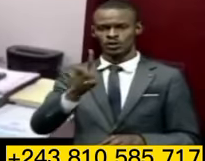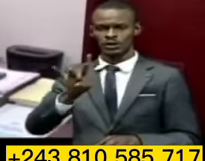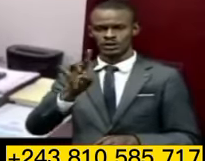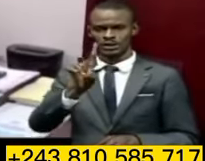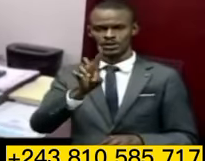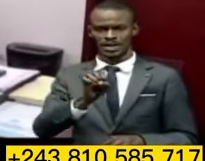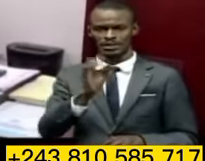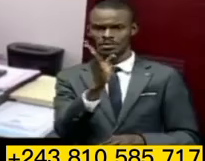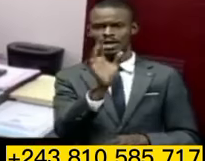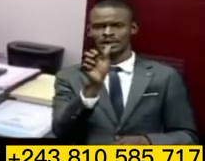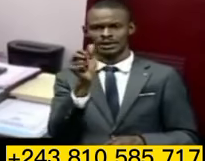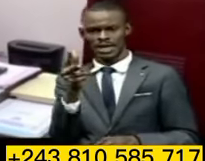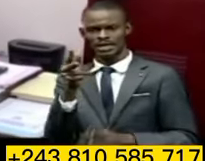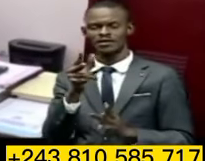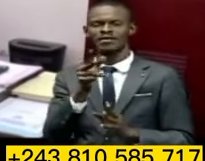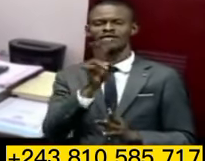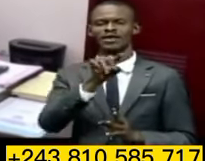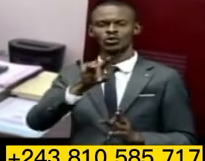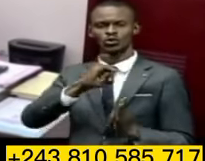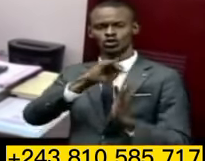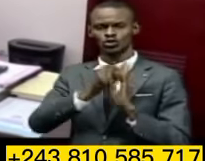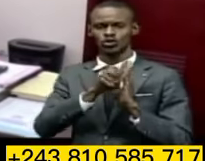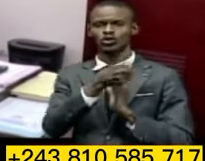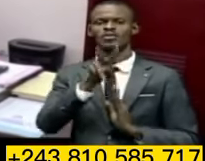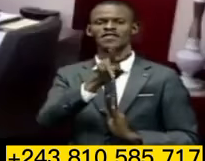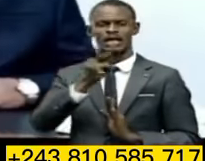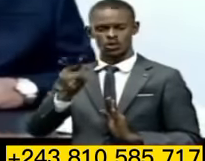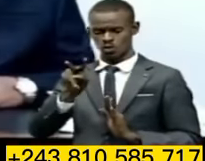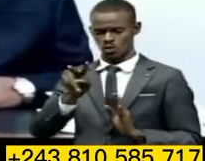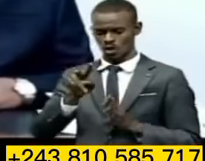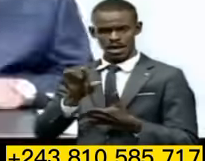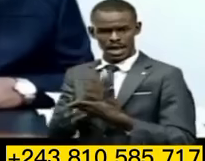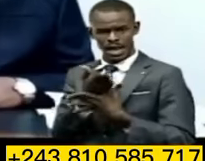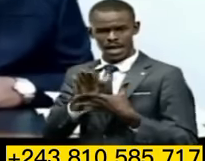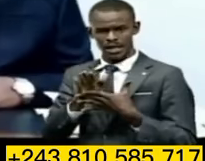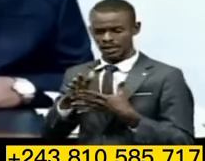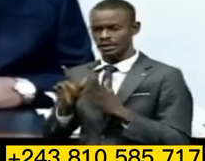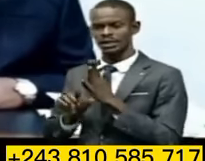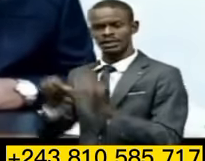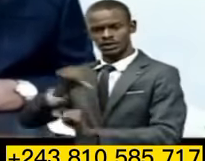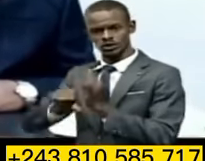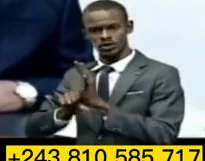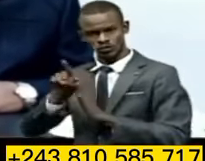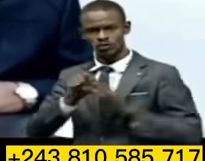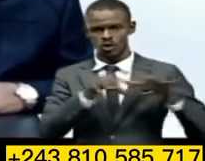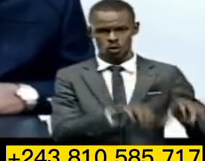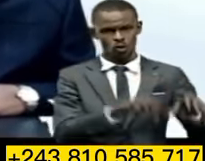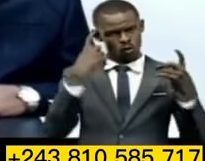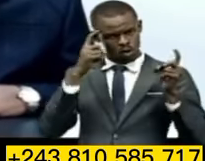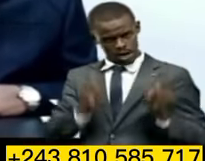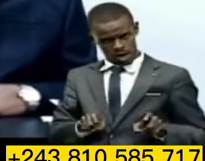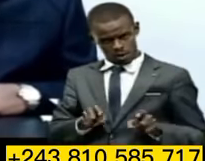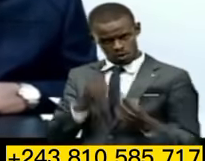E0850-13ZR du 28 juin 2022, conclu entre l'Association internationale de développement et la République démocratique du Congo